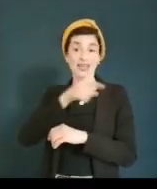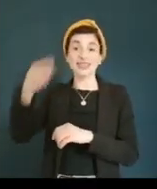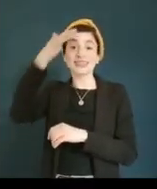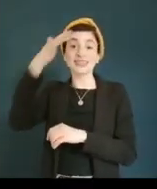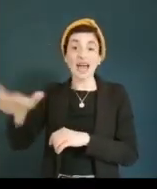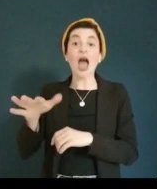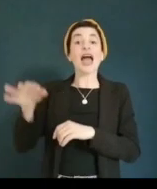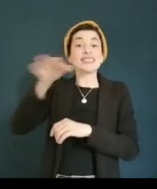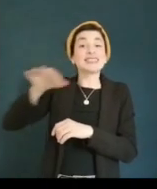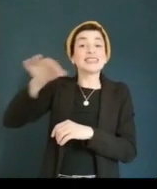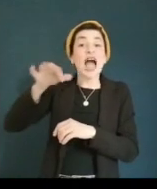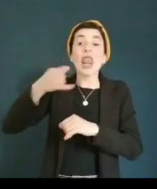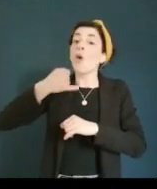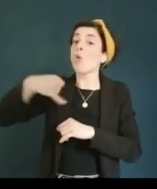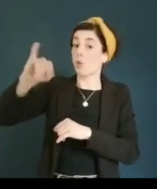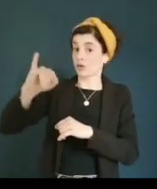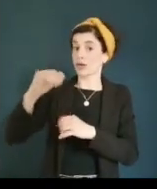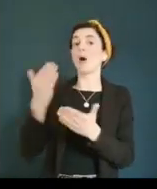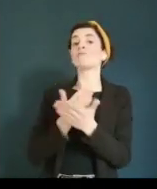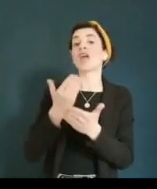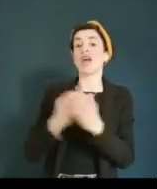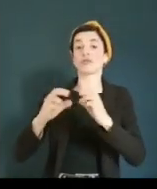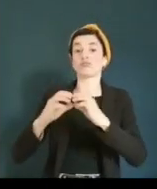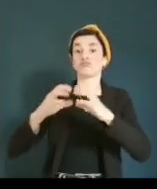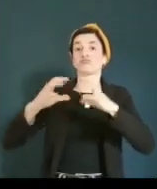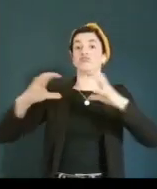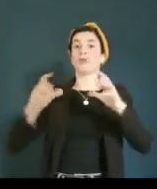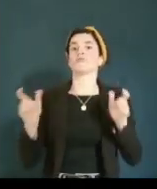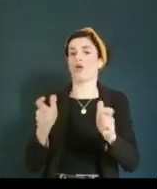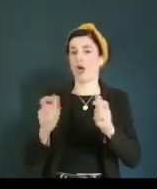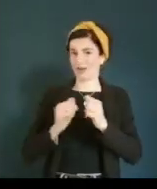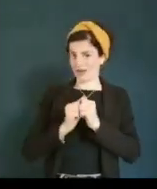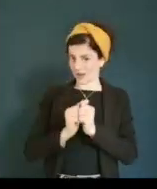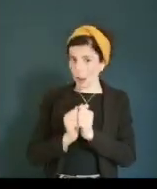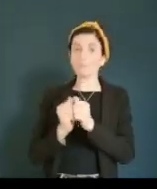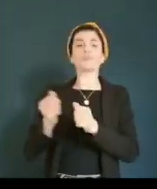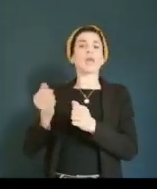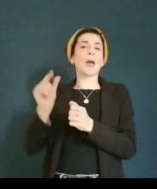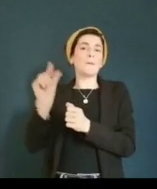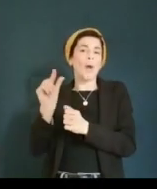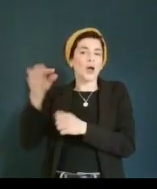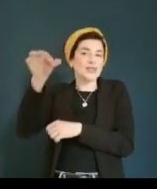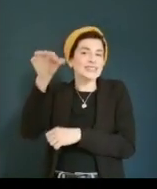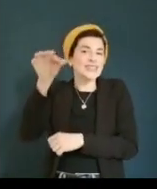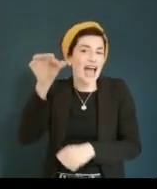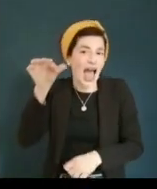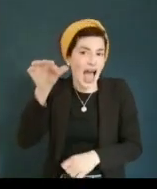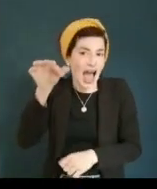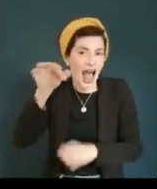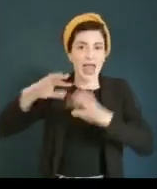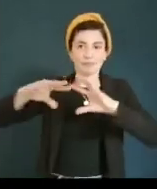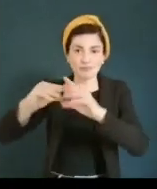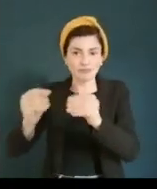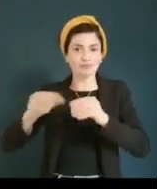che come sempre nei lievitati dobbiamo aggiungere come ultimo ingrediente per non compromettere la lievitazione. Quindi vado ad